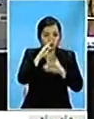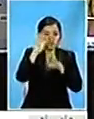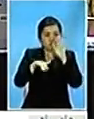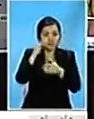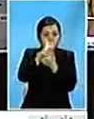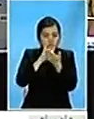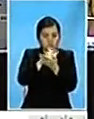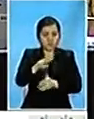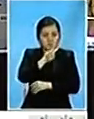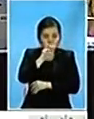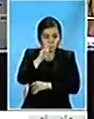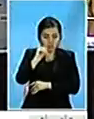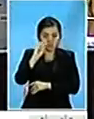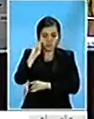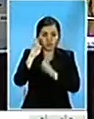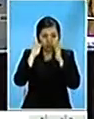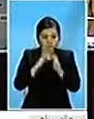งคือ246ท่าน